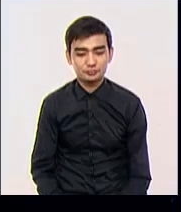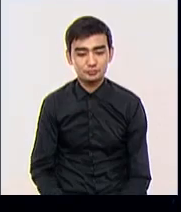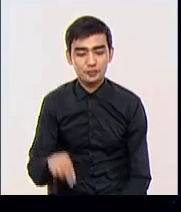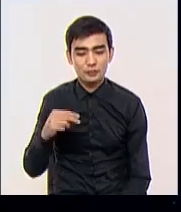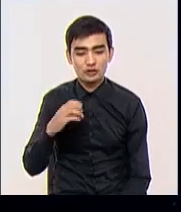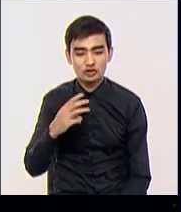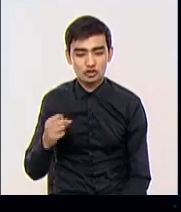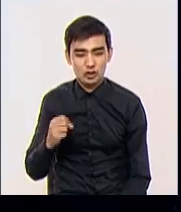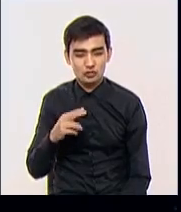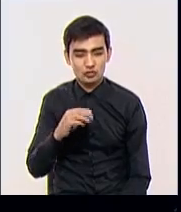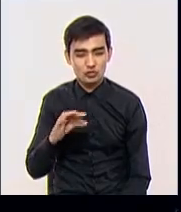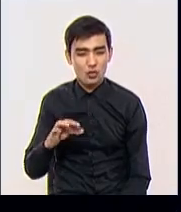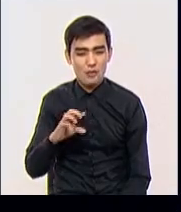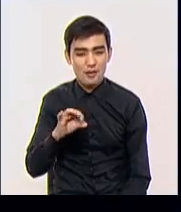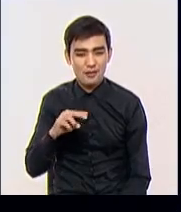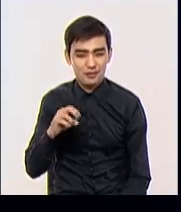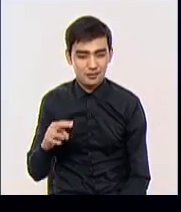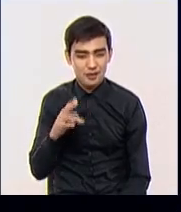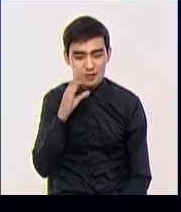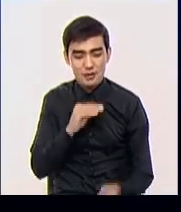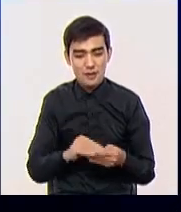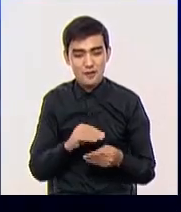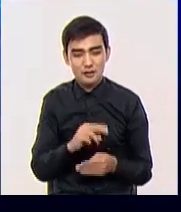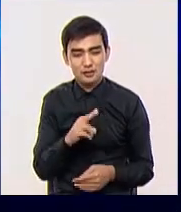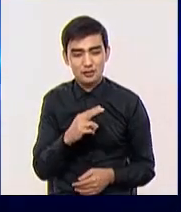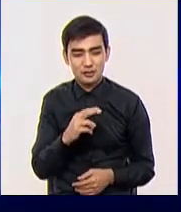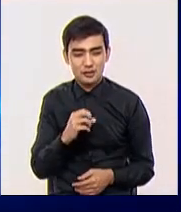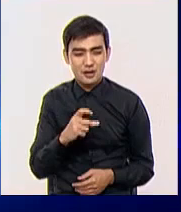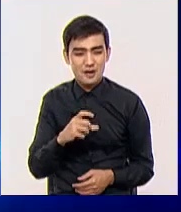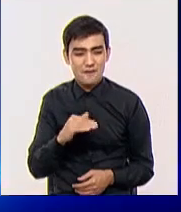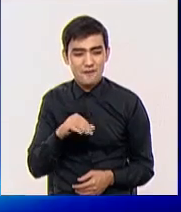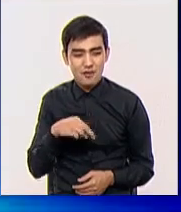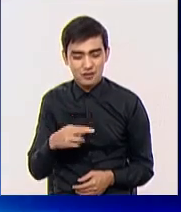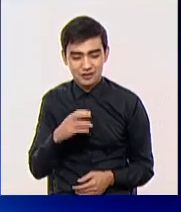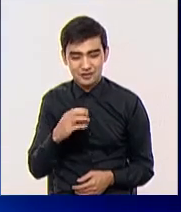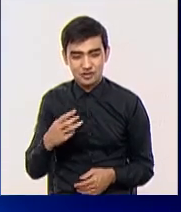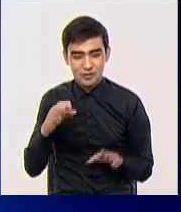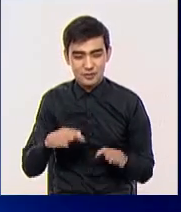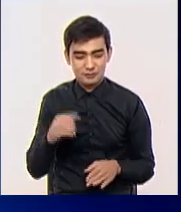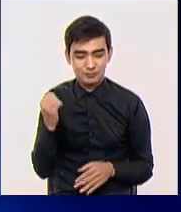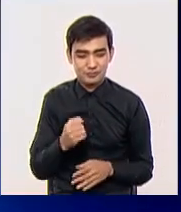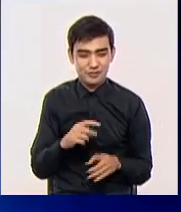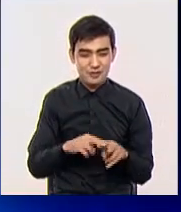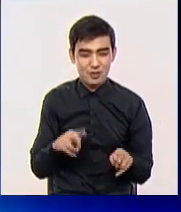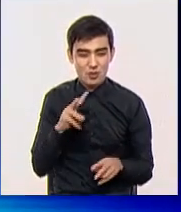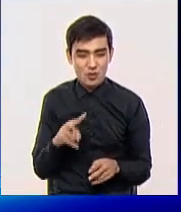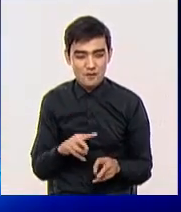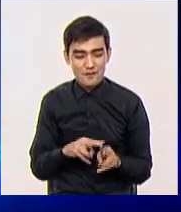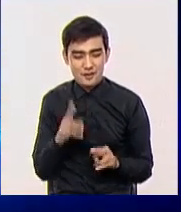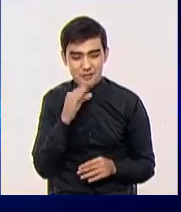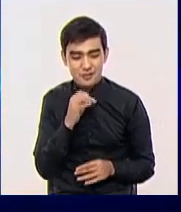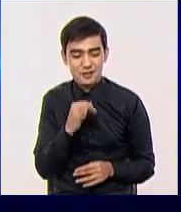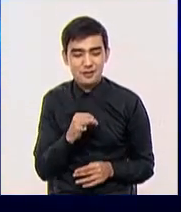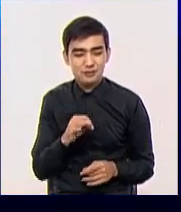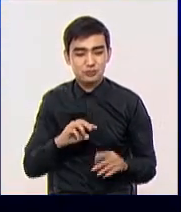Президент США Джо Байден вновь заявил о возможности дефолта в США и угрозе статусу доллара как мировой валюты. Это произойдет в